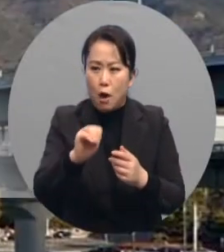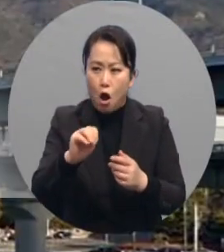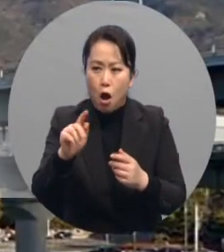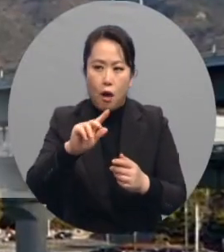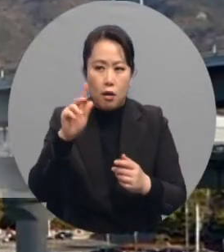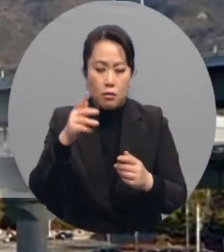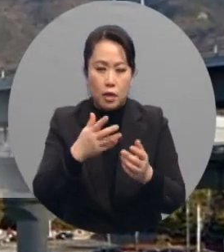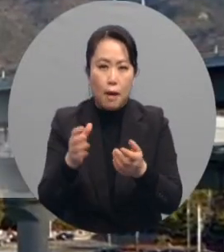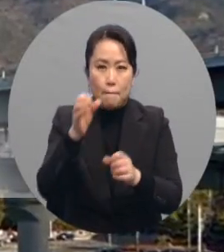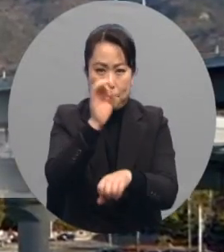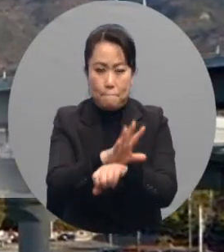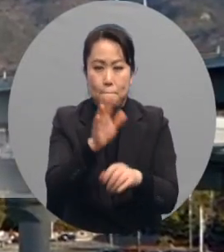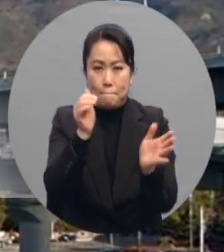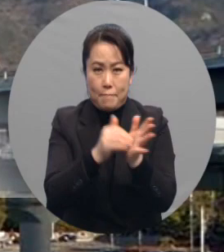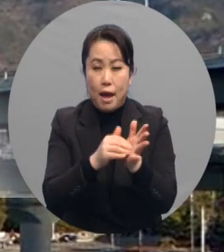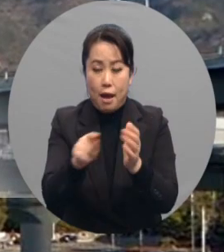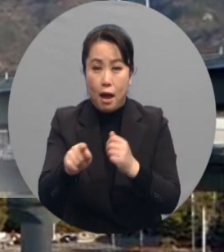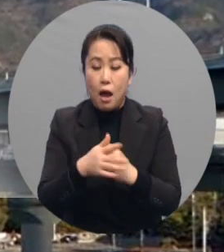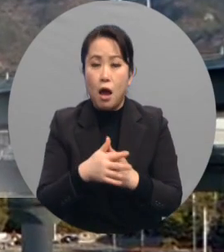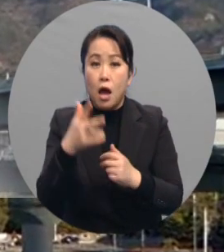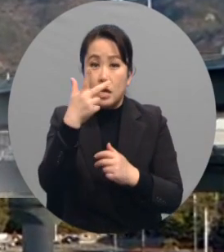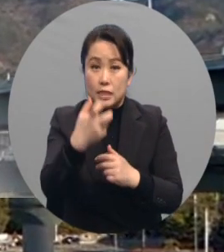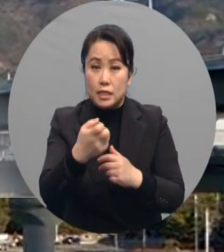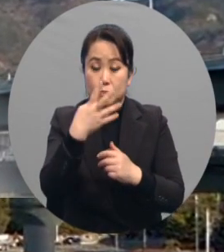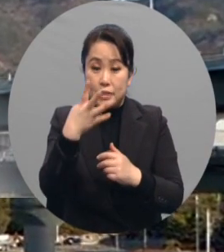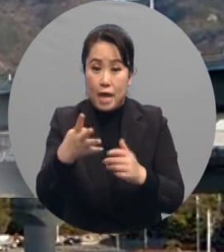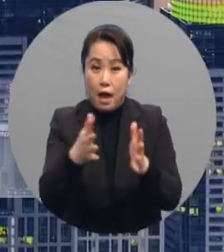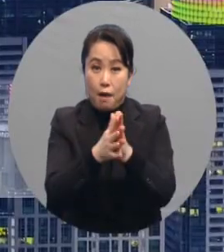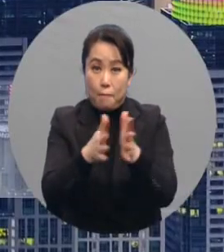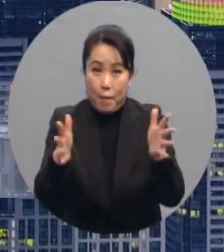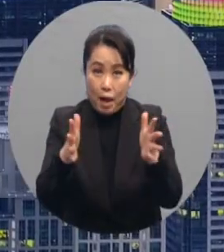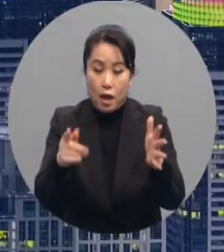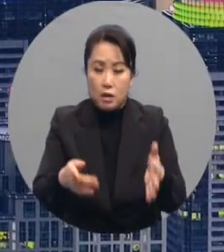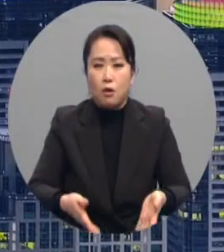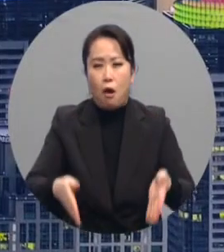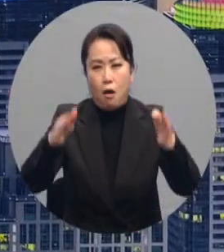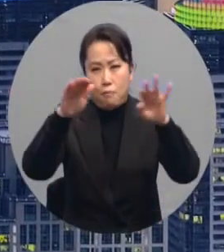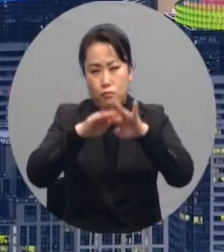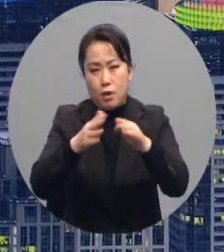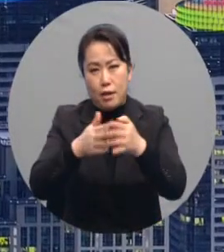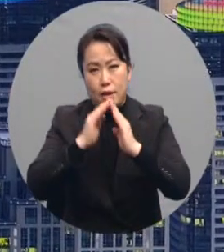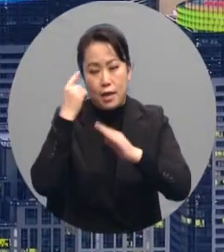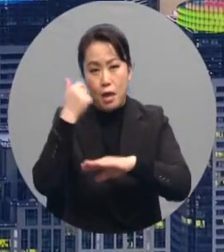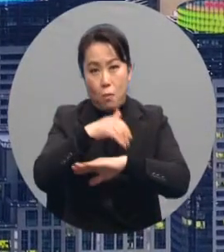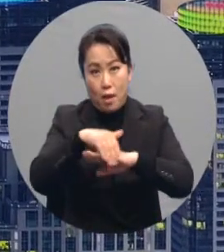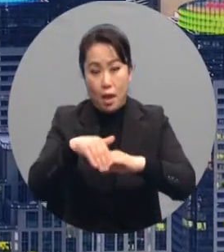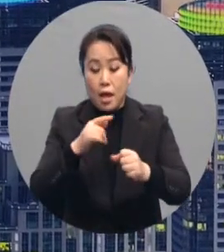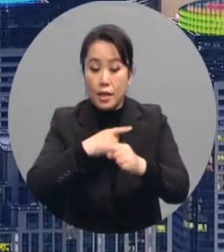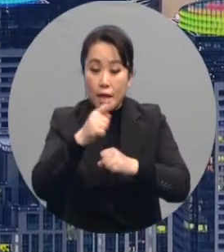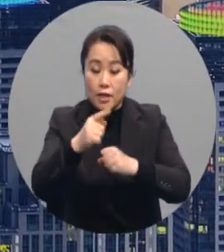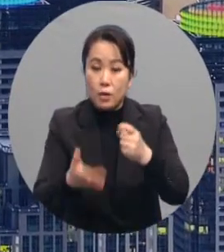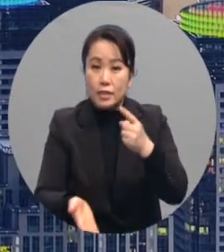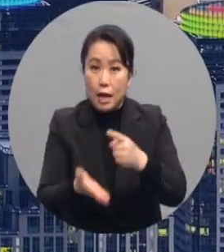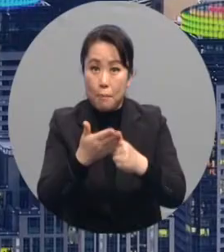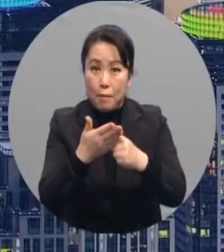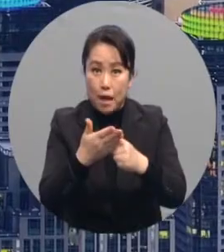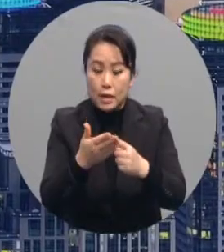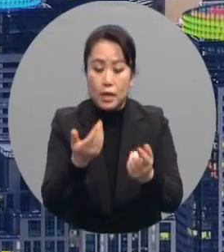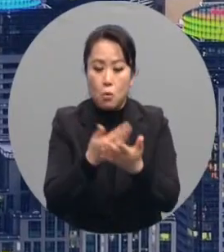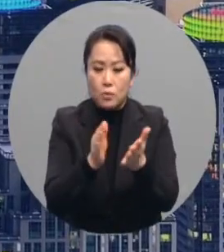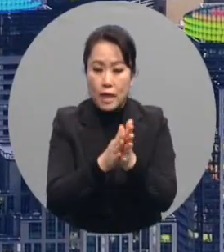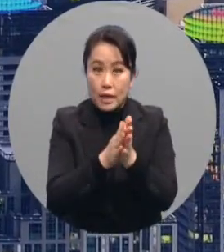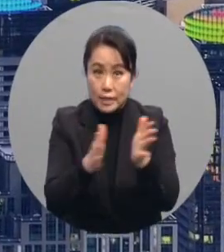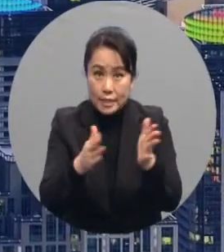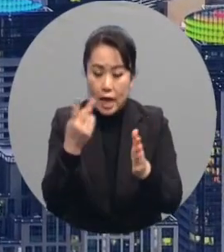제곱미터, 74층 높이의 초고층 건물을 지을 계획입니다. 이르면 내년 상반기 착공에 2028년